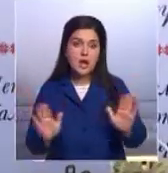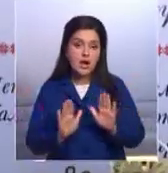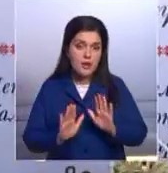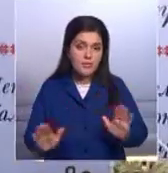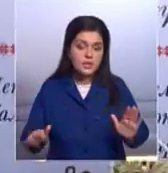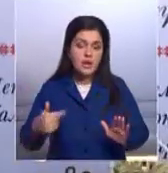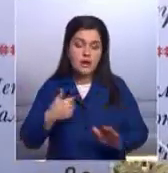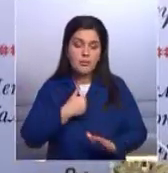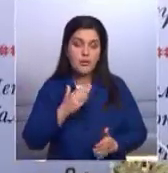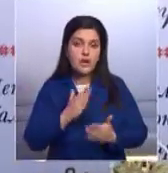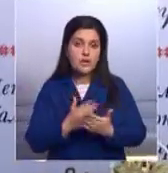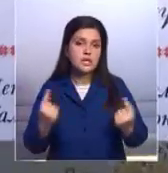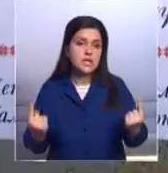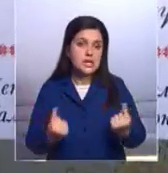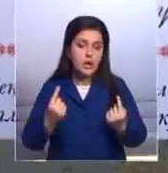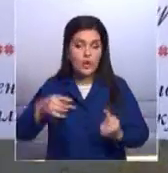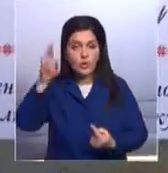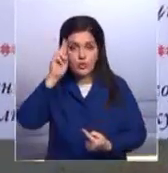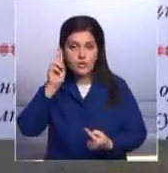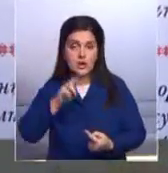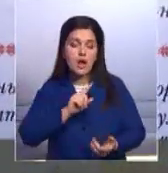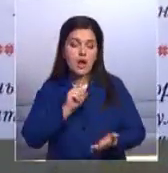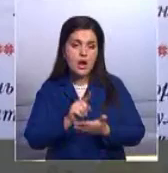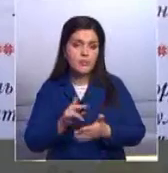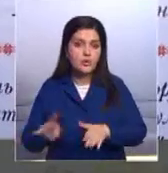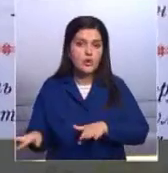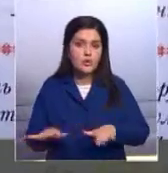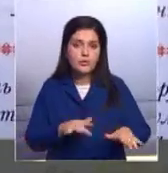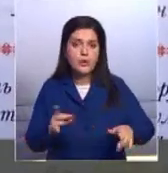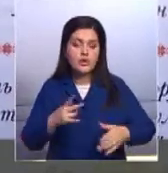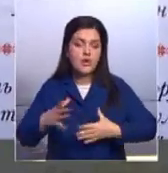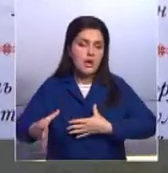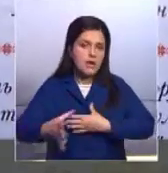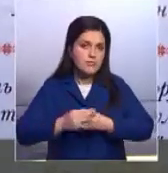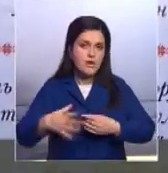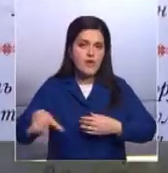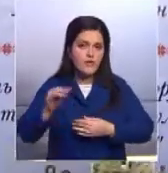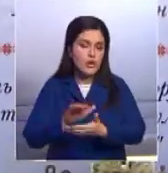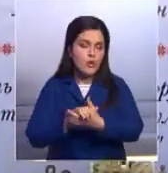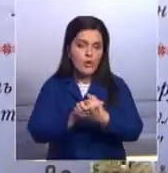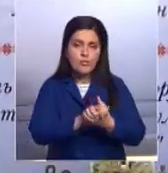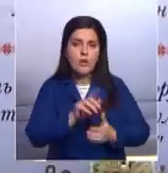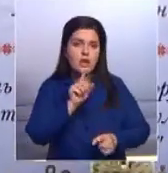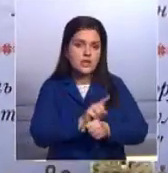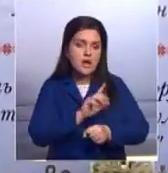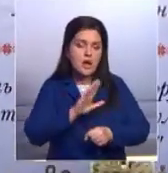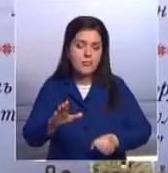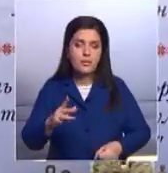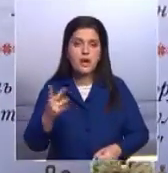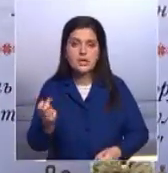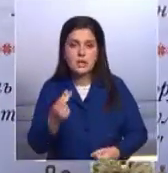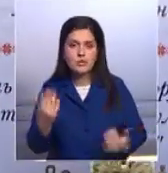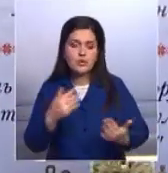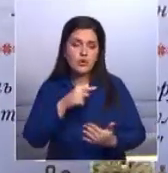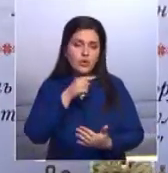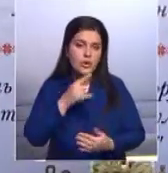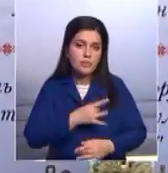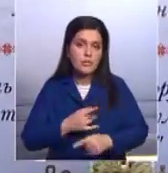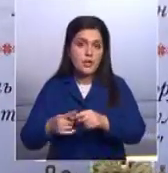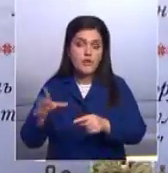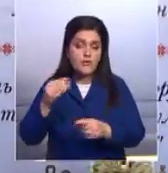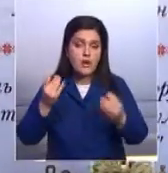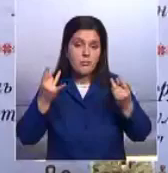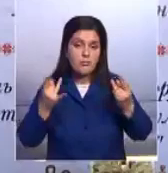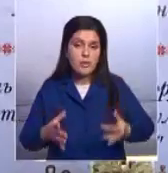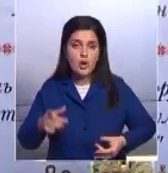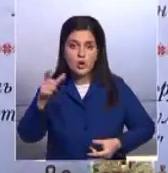народов. Нужно проводить такие мероприятия, тогда стирается грань. Ты белорус, ты украинец, ты русский, ты казах. Стирается эта грань, и все люди просто люди.